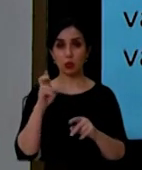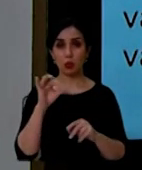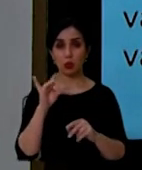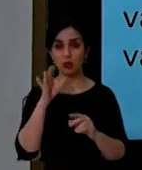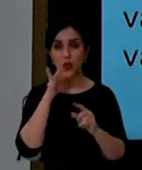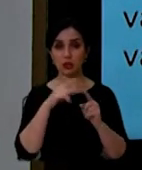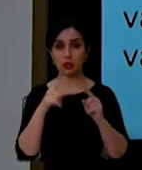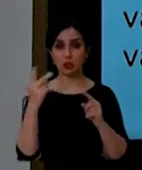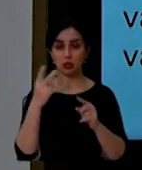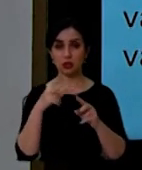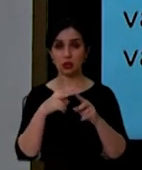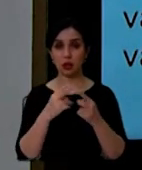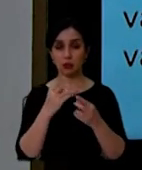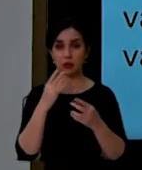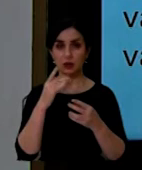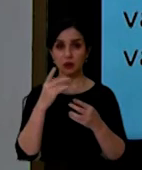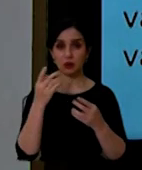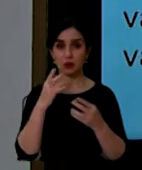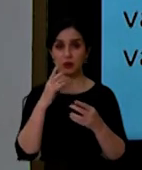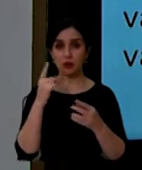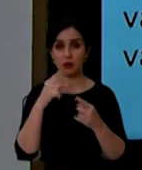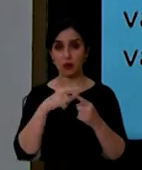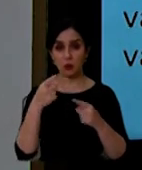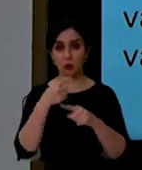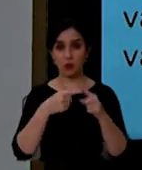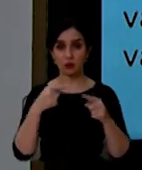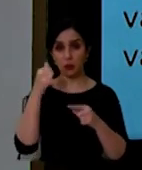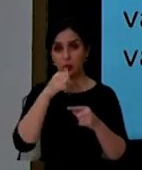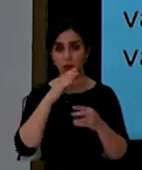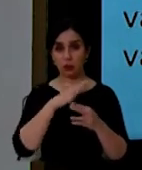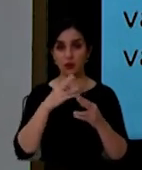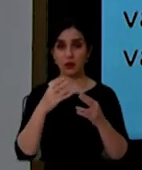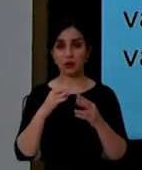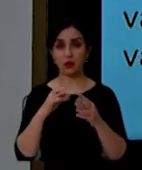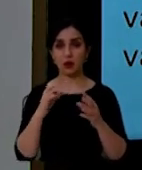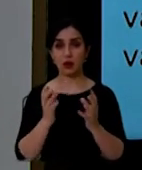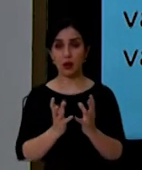əkkəncə yərməgə kirləgən də, süt yəməz ıruqçilərni xal-təli